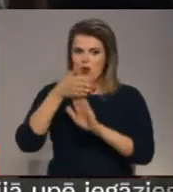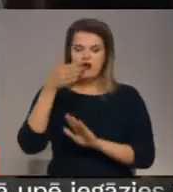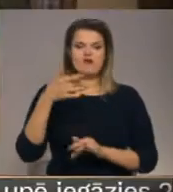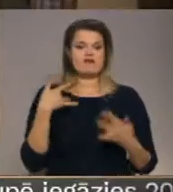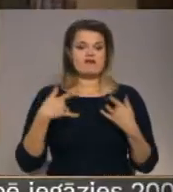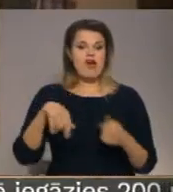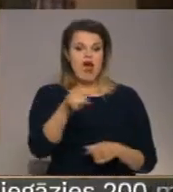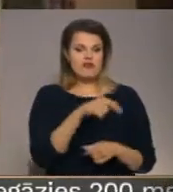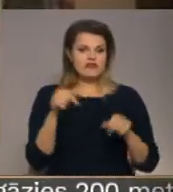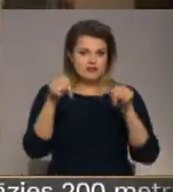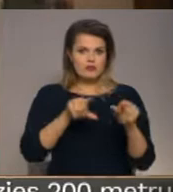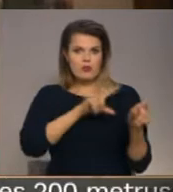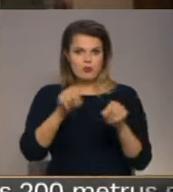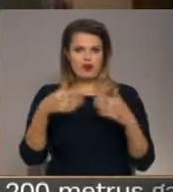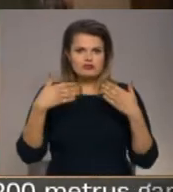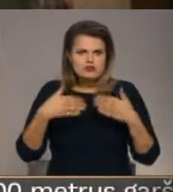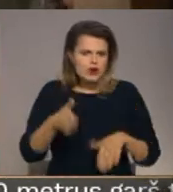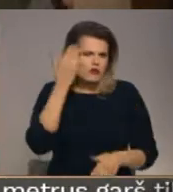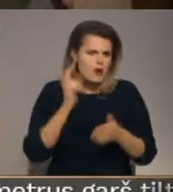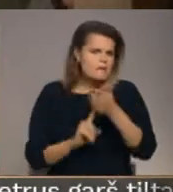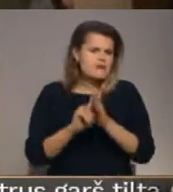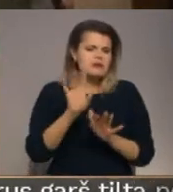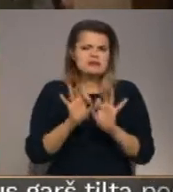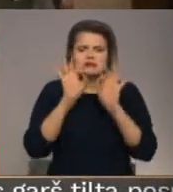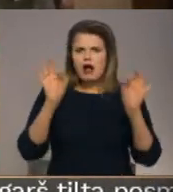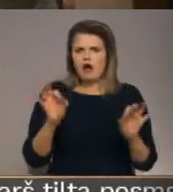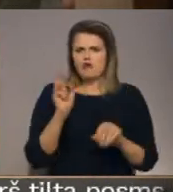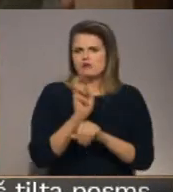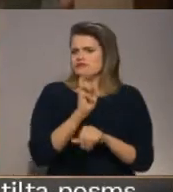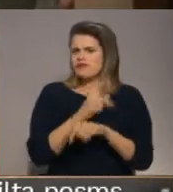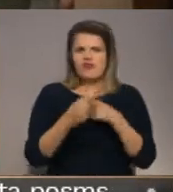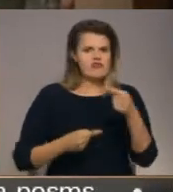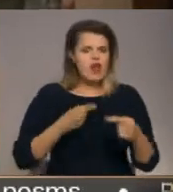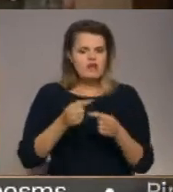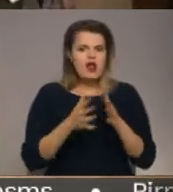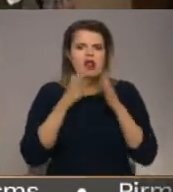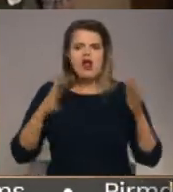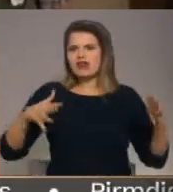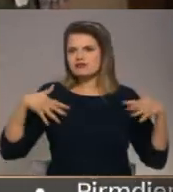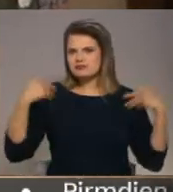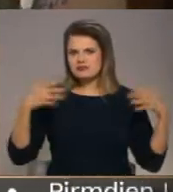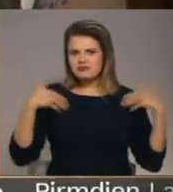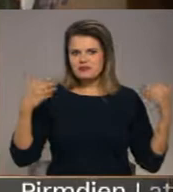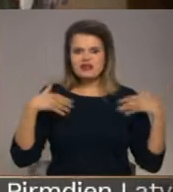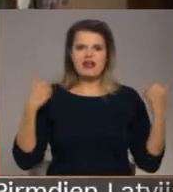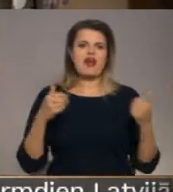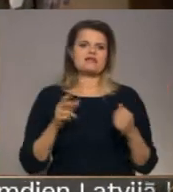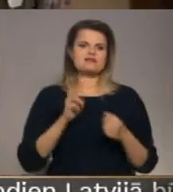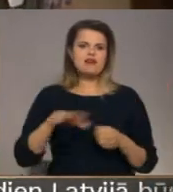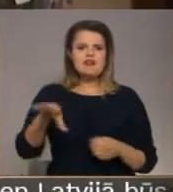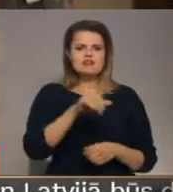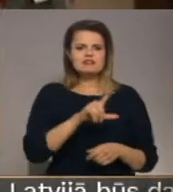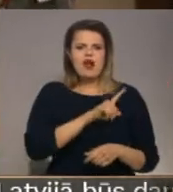spēlētājiem, kuri uz Krimūnām dodoties jauno festivālu pirmsākumiem, lielākais prieks esot par iespēju dienu pavadīt latviskā